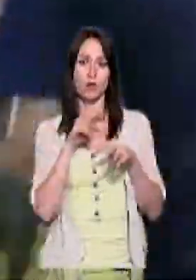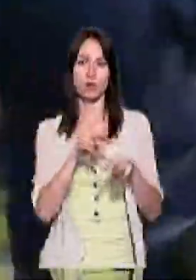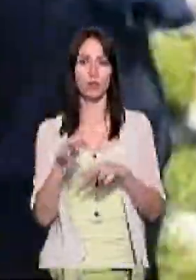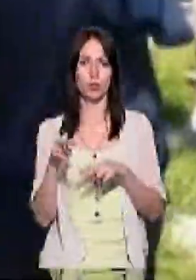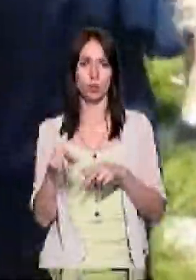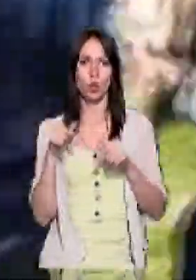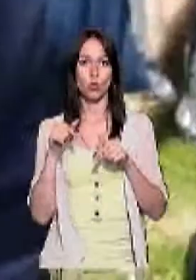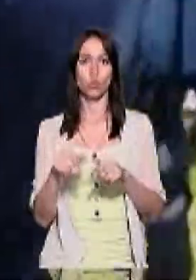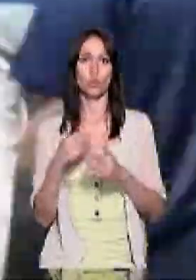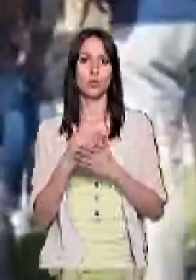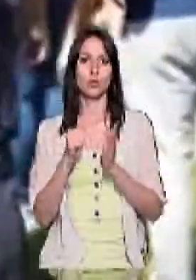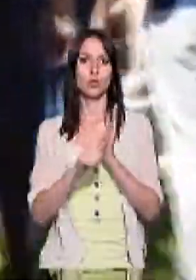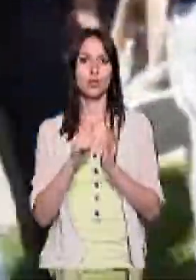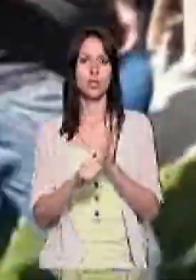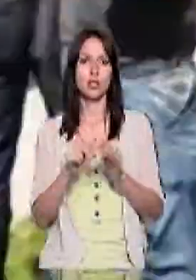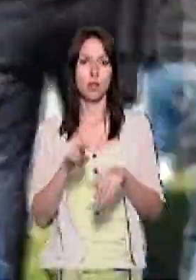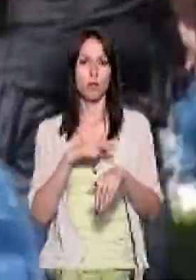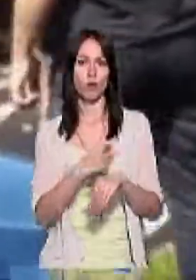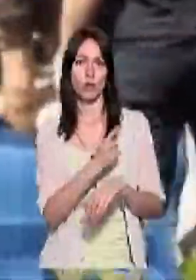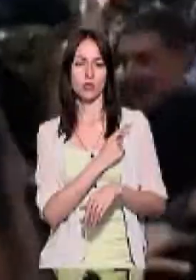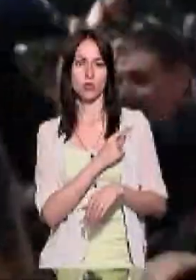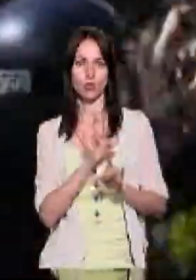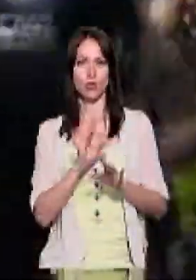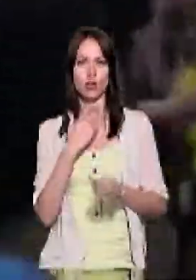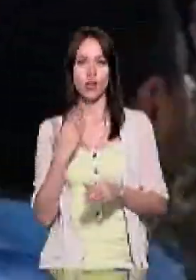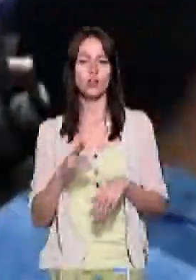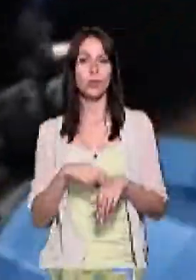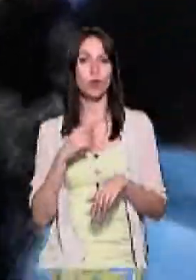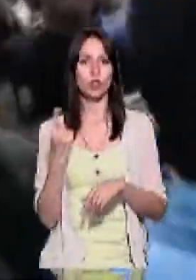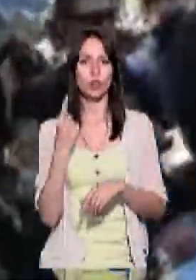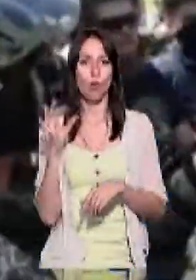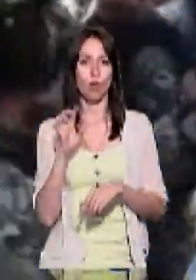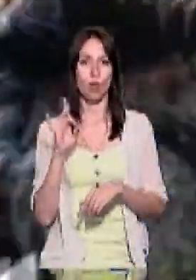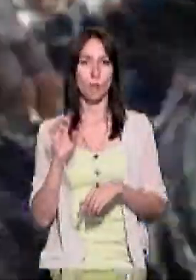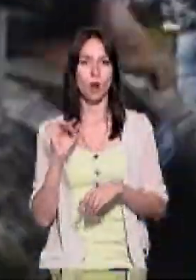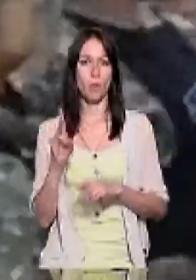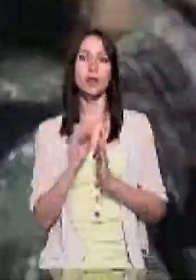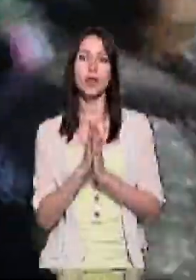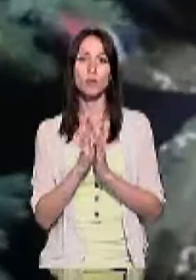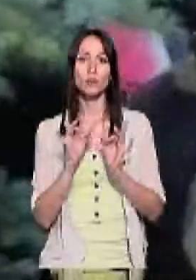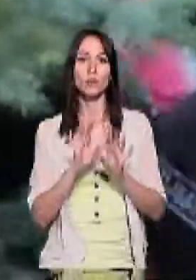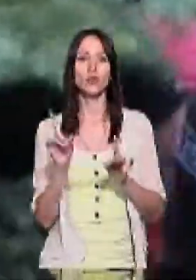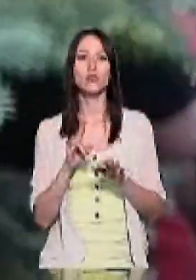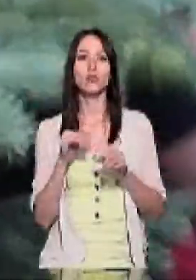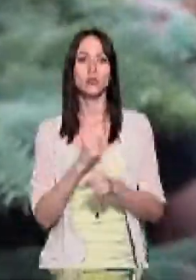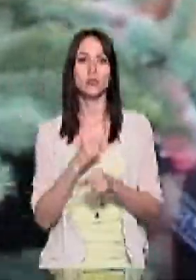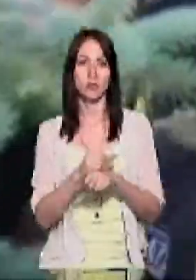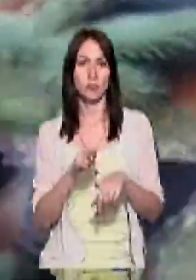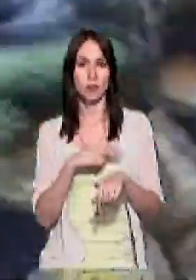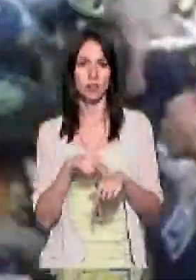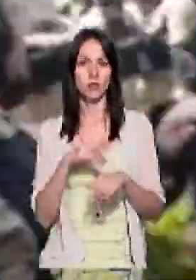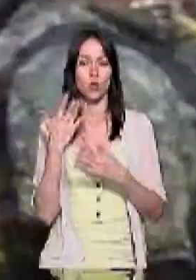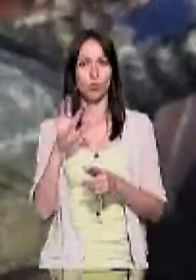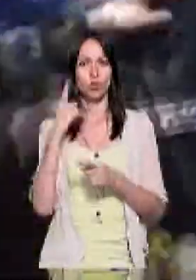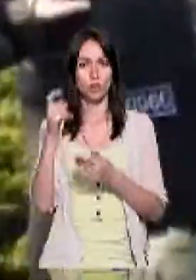Тут чергують 60 поліцейських, розповіла речниця поліції області Ольга Грабар. На прохання прокоментувати дії правоохоронців у відомстві надіслали